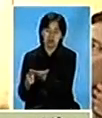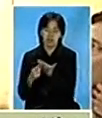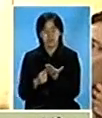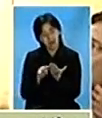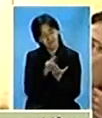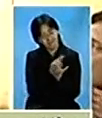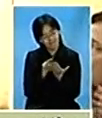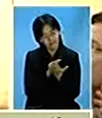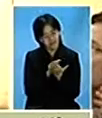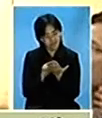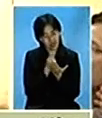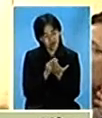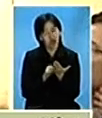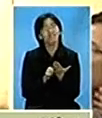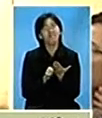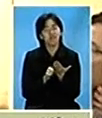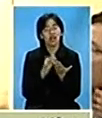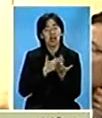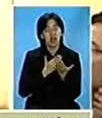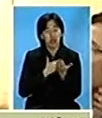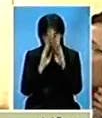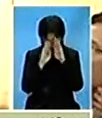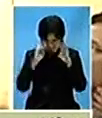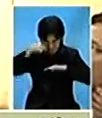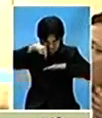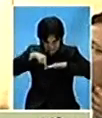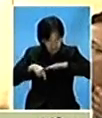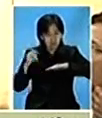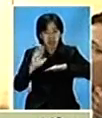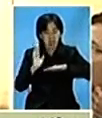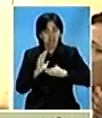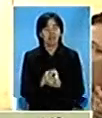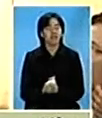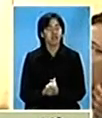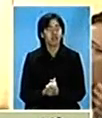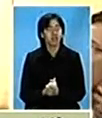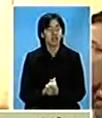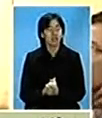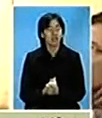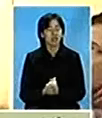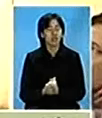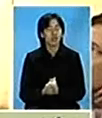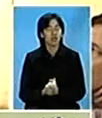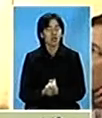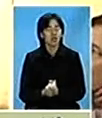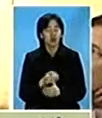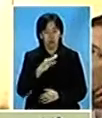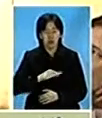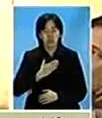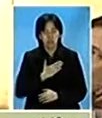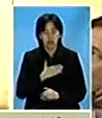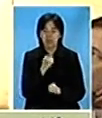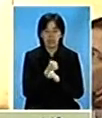ครับแล้วเราก็คงยังไม่ได้มีความรู้ลึกซึ้งอะไรมากแต่ก็ด้วยผมว่าด้วยจิตสำนึกในการที่เราทำงาน